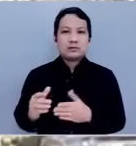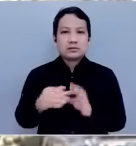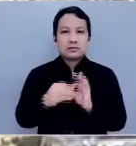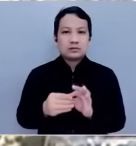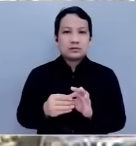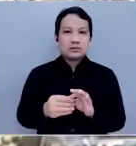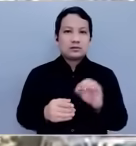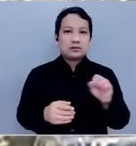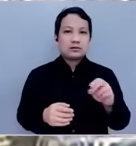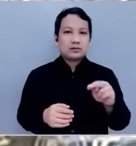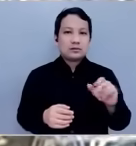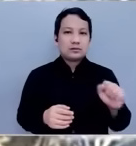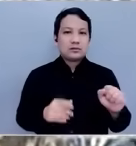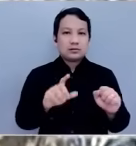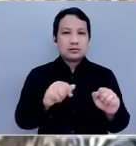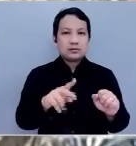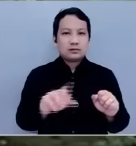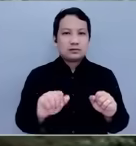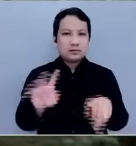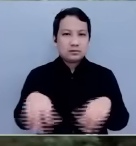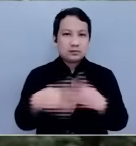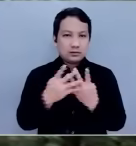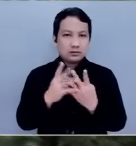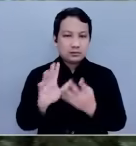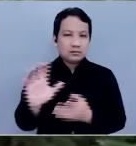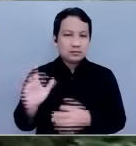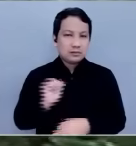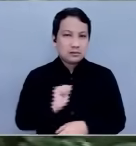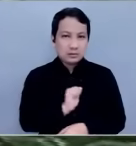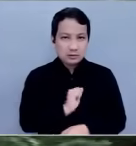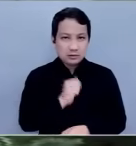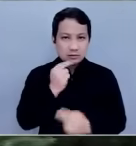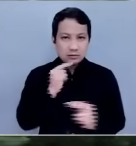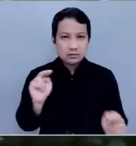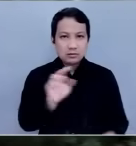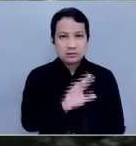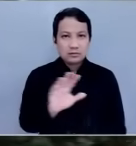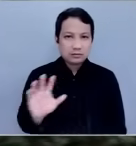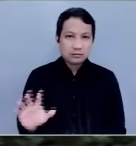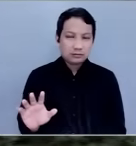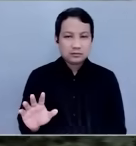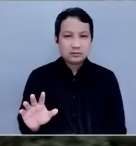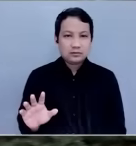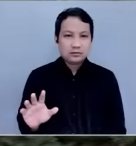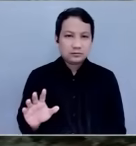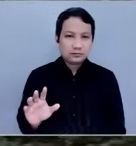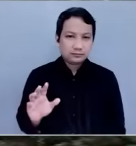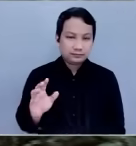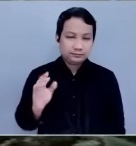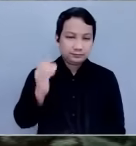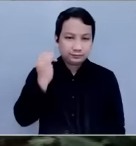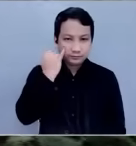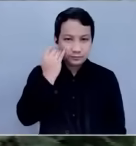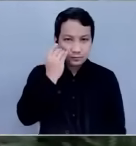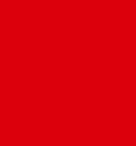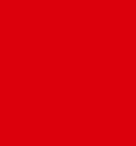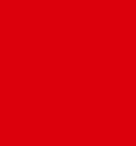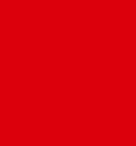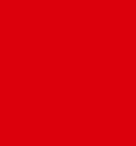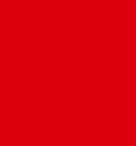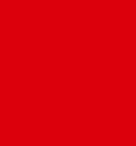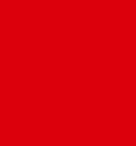senor Aguila na nakakulong ngayon sa senado nagbabalita mula sa frontline janny dongon news